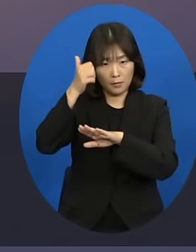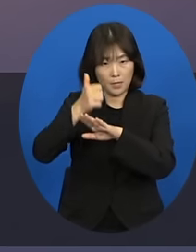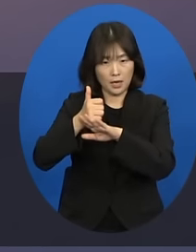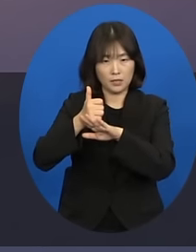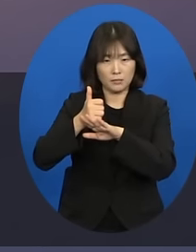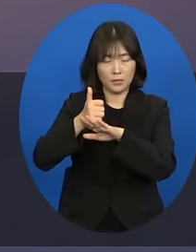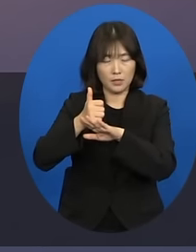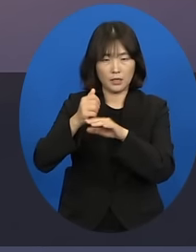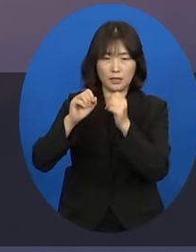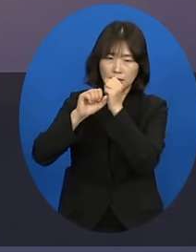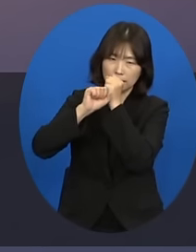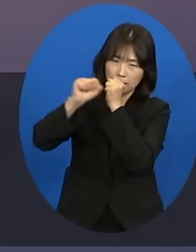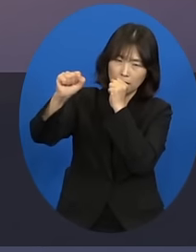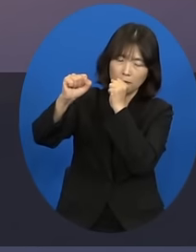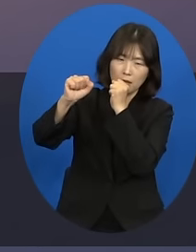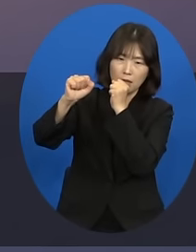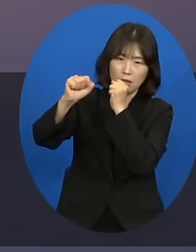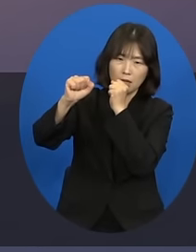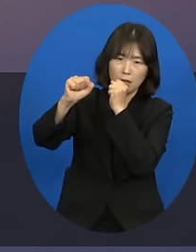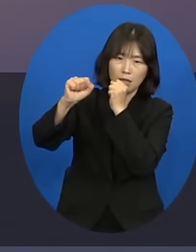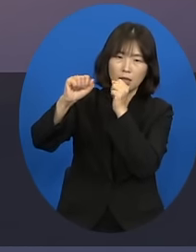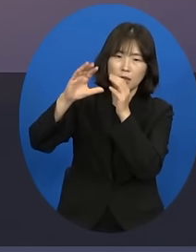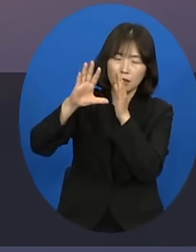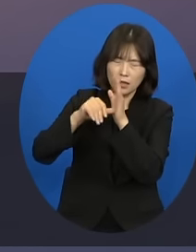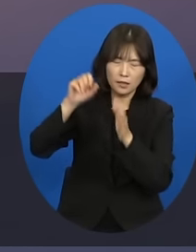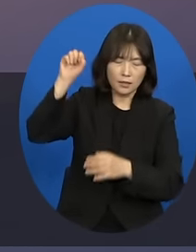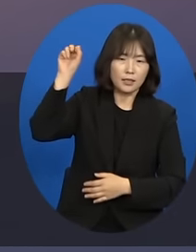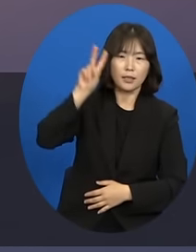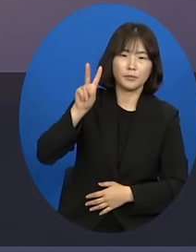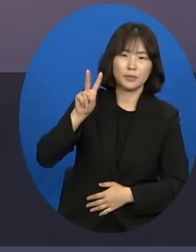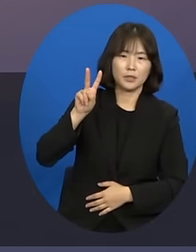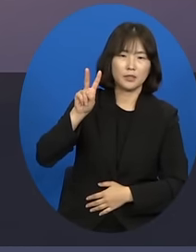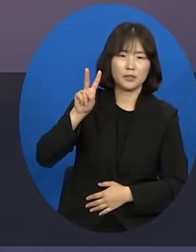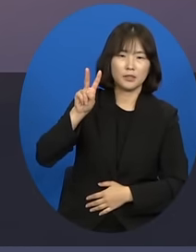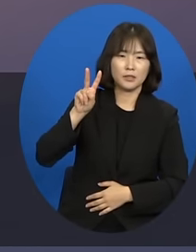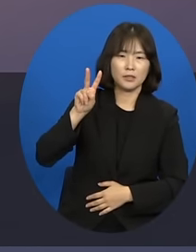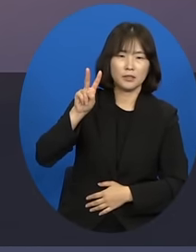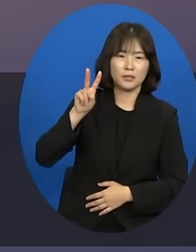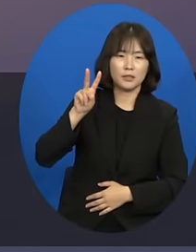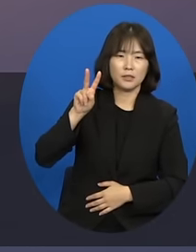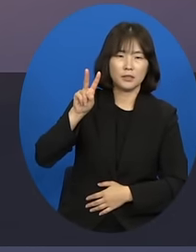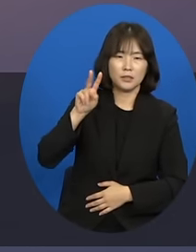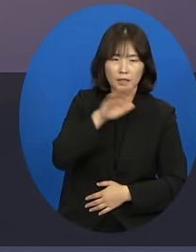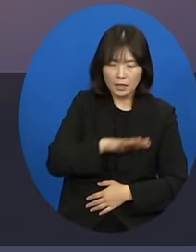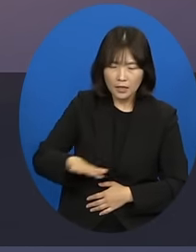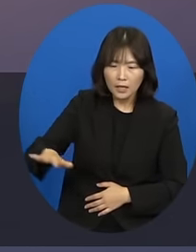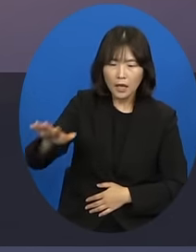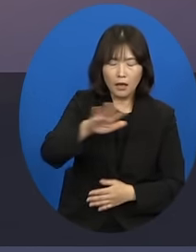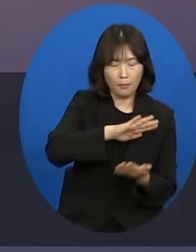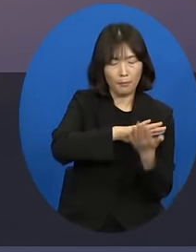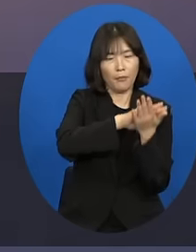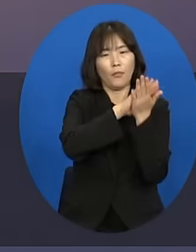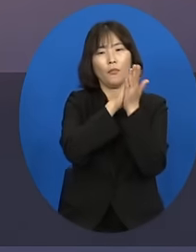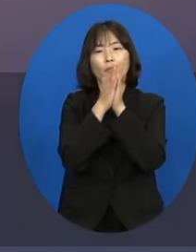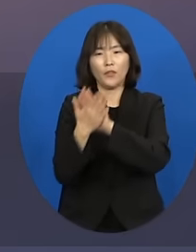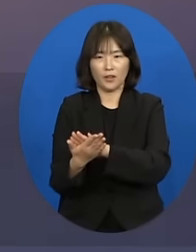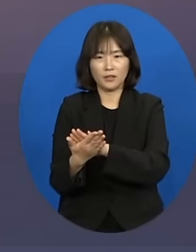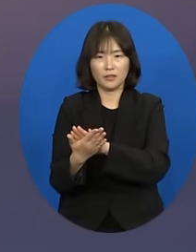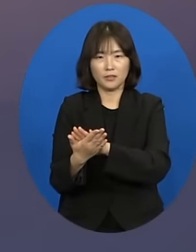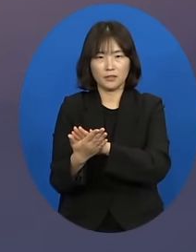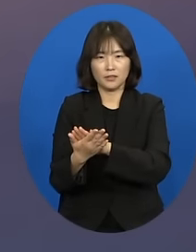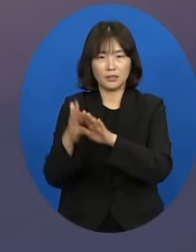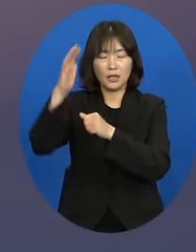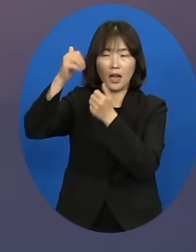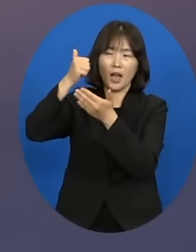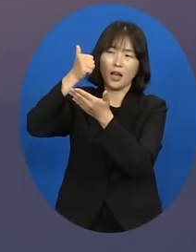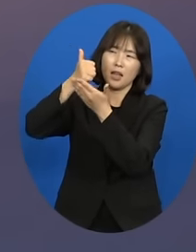순간에 마지막 나팔에 순식간이 홀연히 다 변화되리니 하나님의